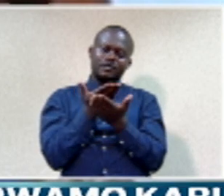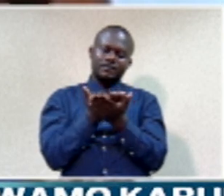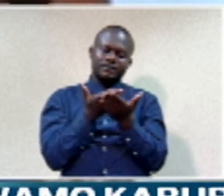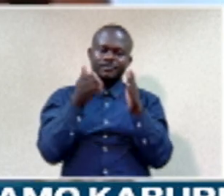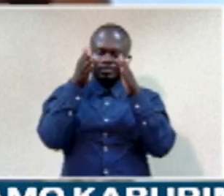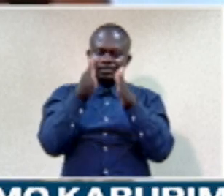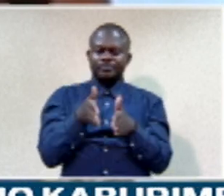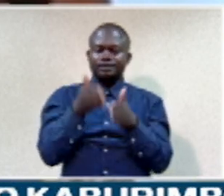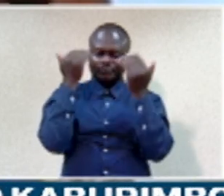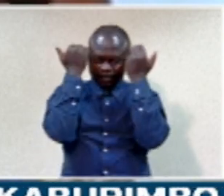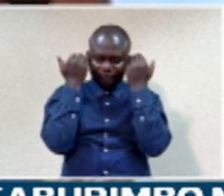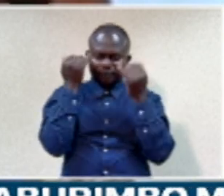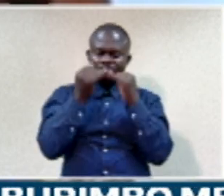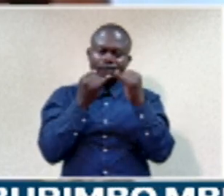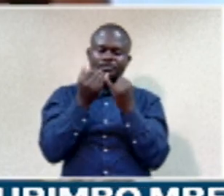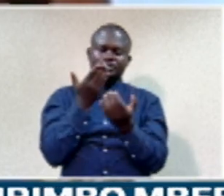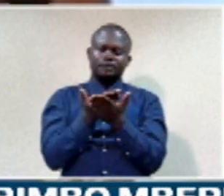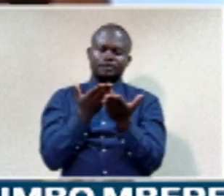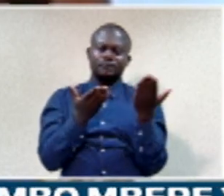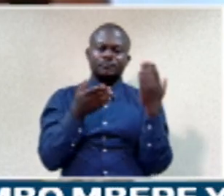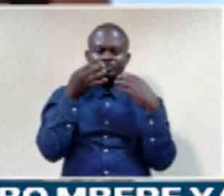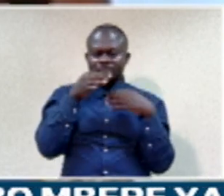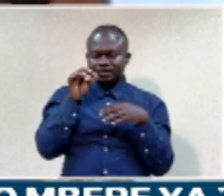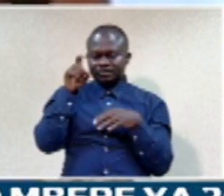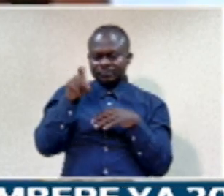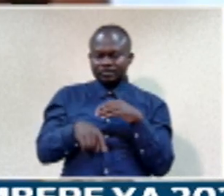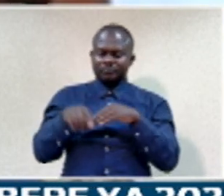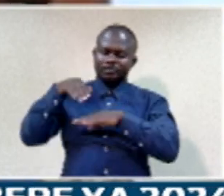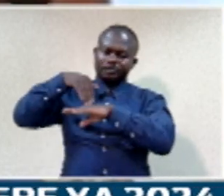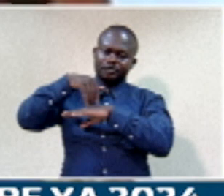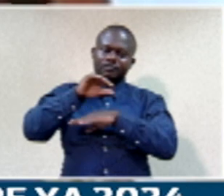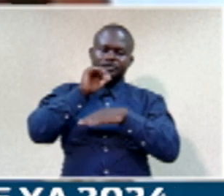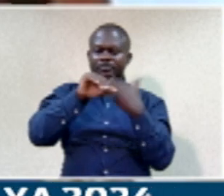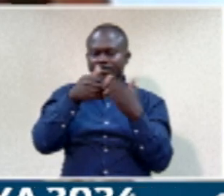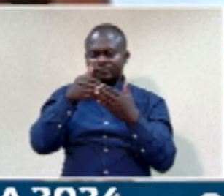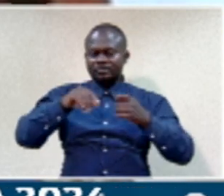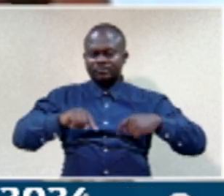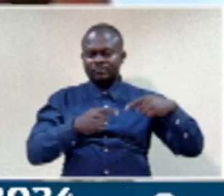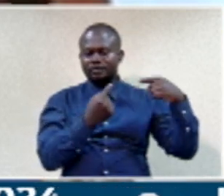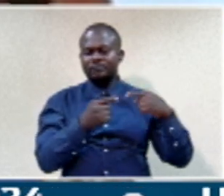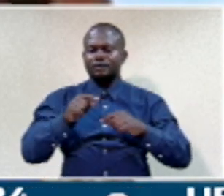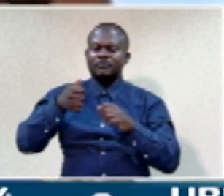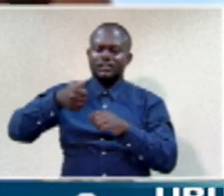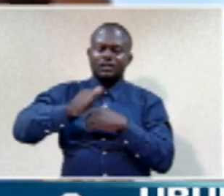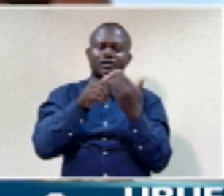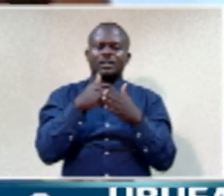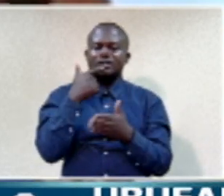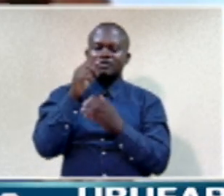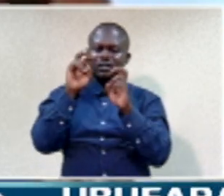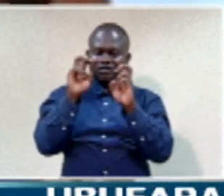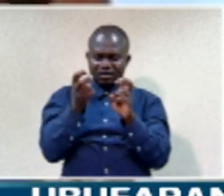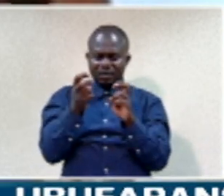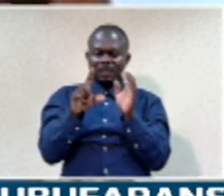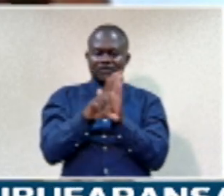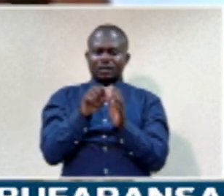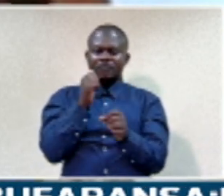yuko umuntu urukiko mpuzamahanga rusabye Ubufaransa bugomba kumwohereza nta zindi mpaka. We rero kubwe yavugaga ko itegeko